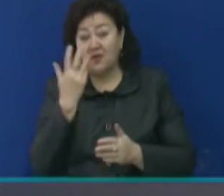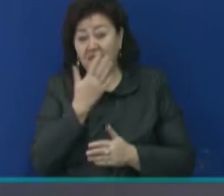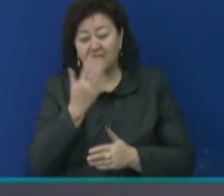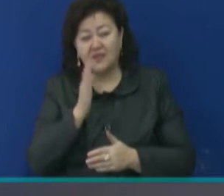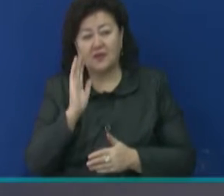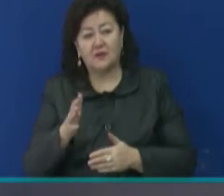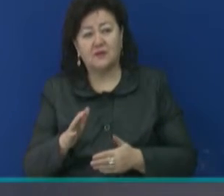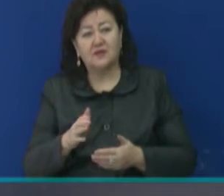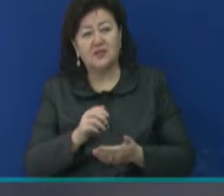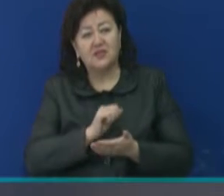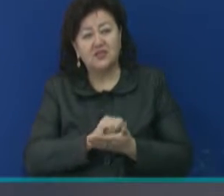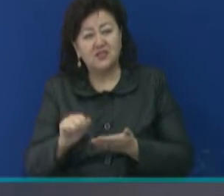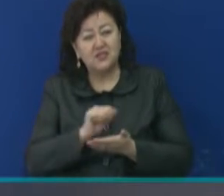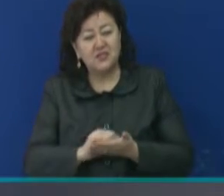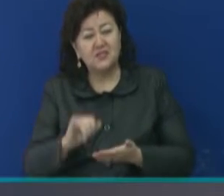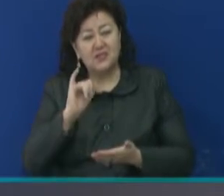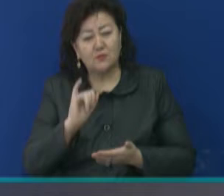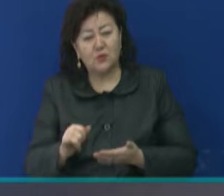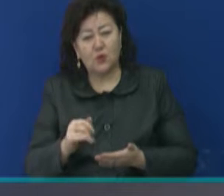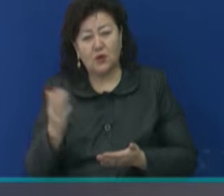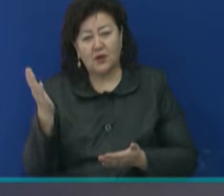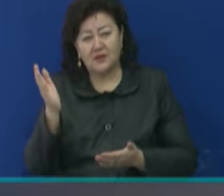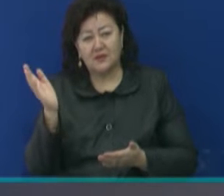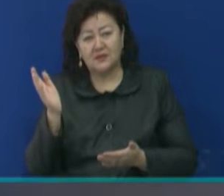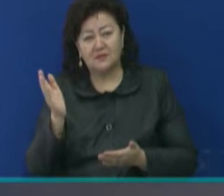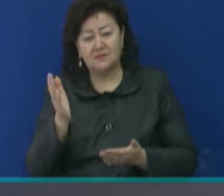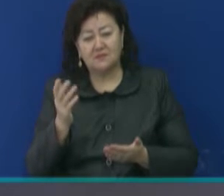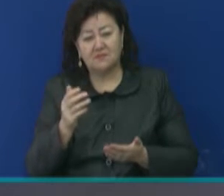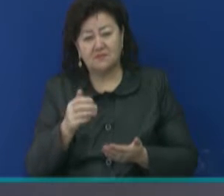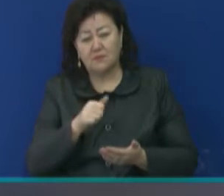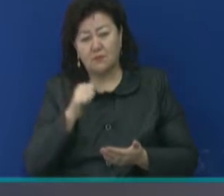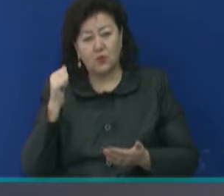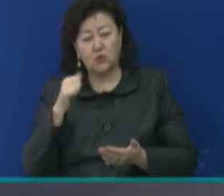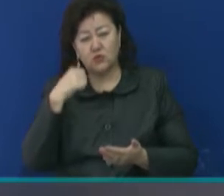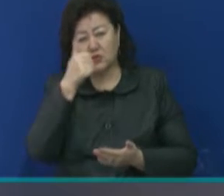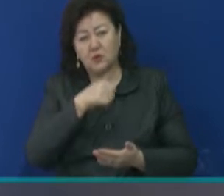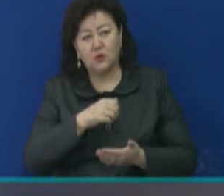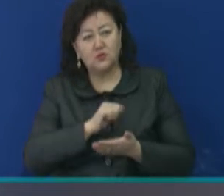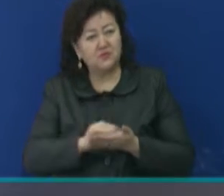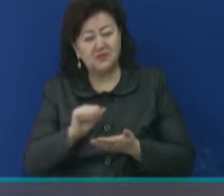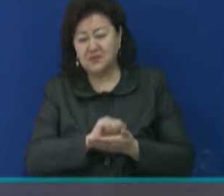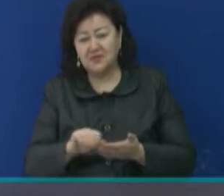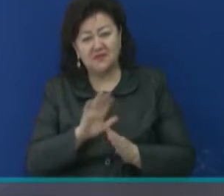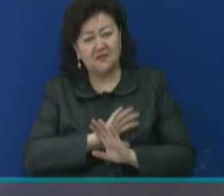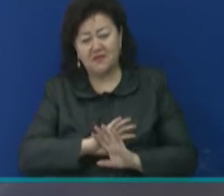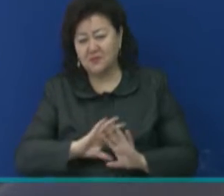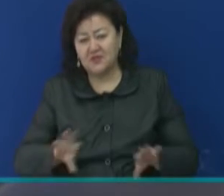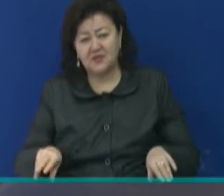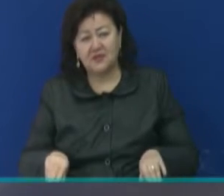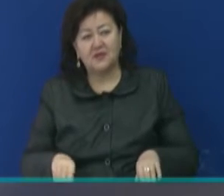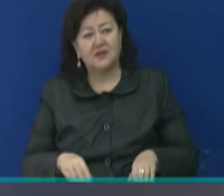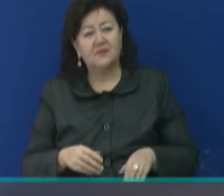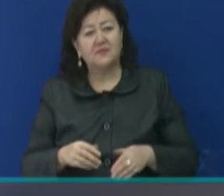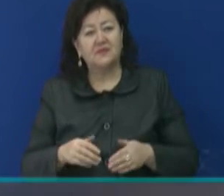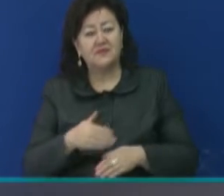так как у нас дороги чистят плохо фактически У нас зимой не чистят прошлый год могу сказать что их Не чистили вообще разметки не будет видно